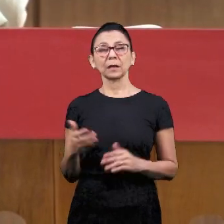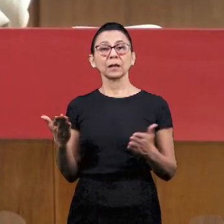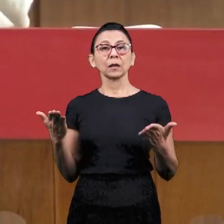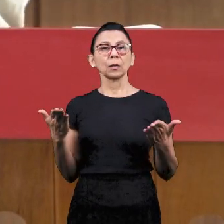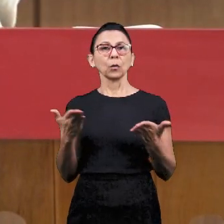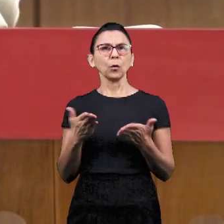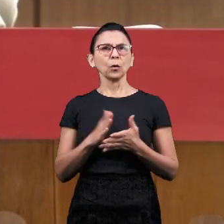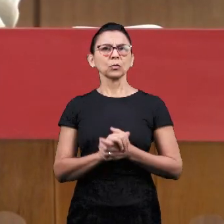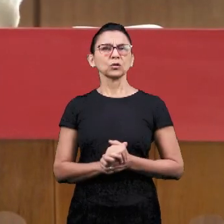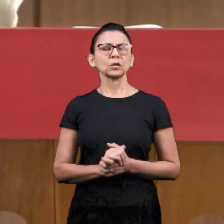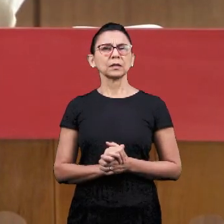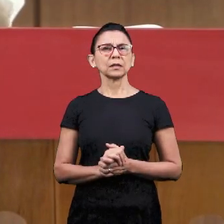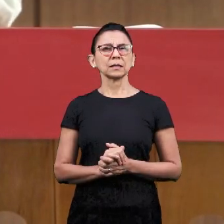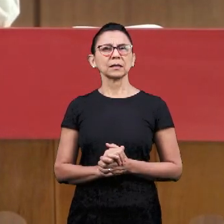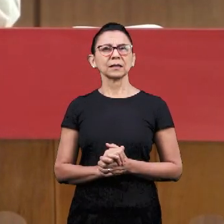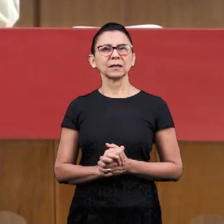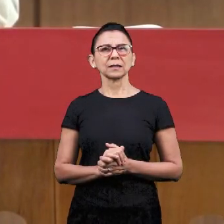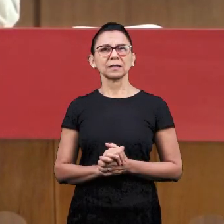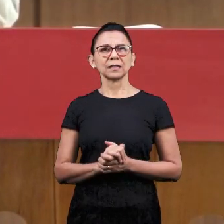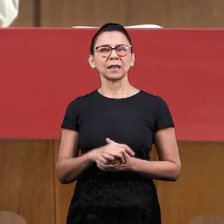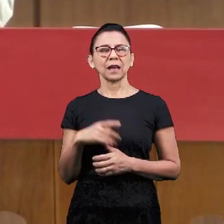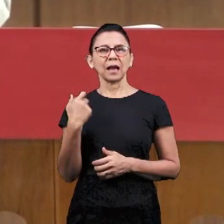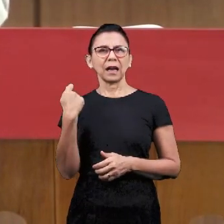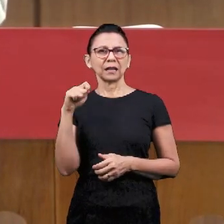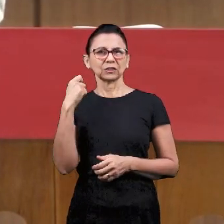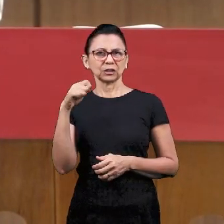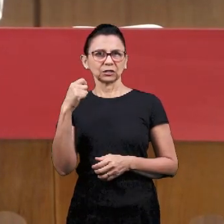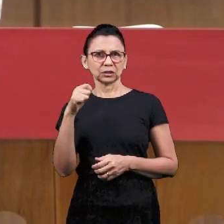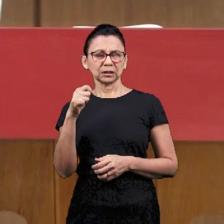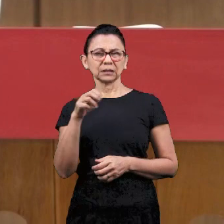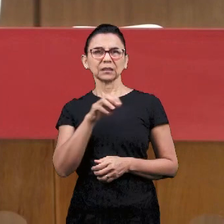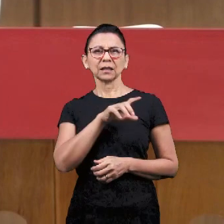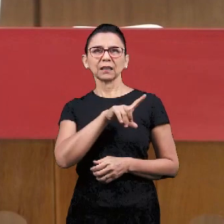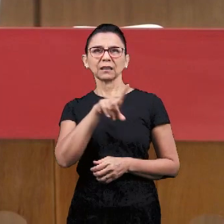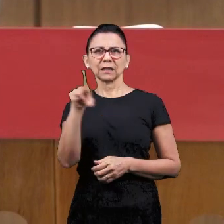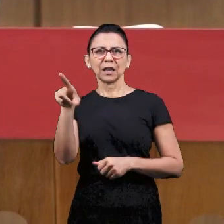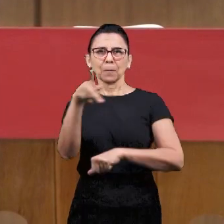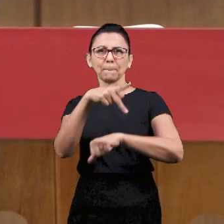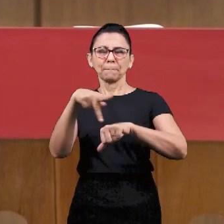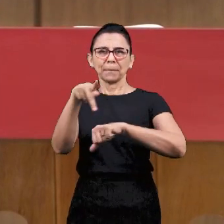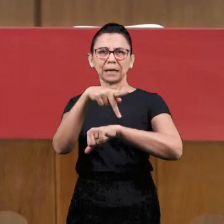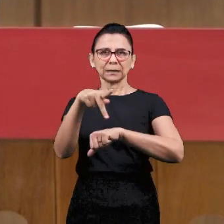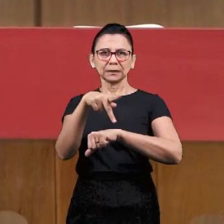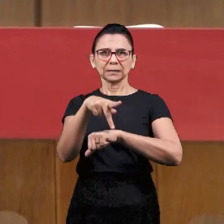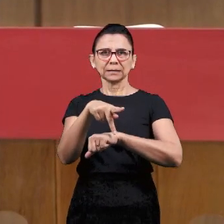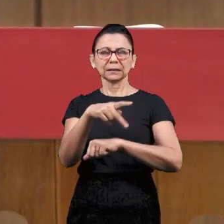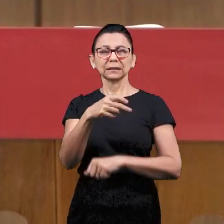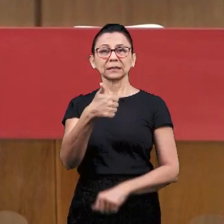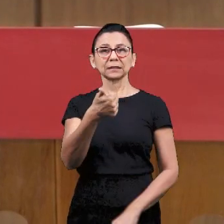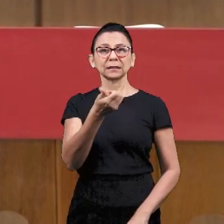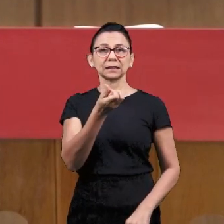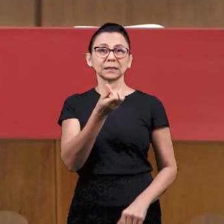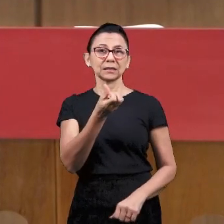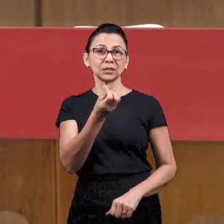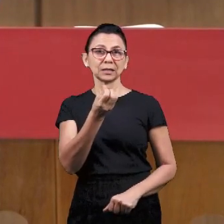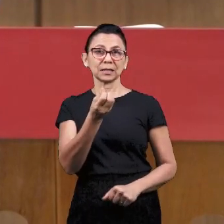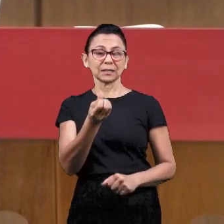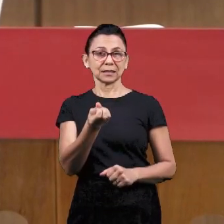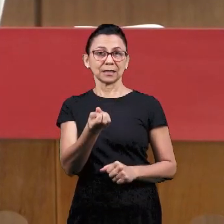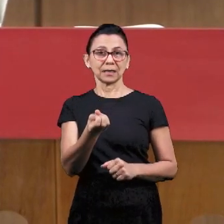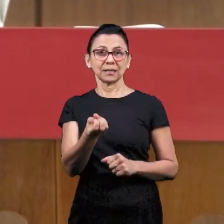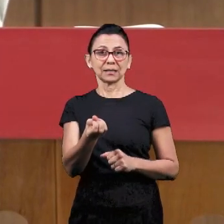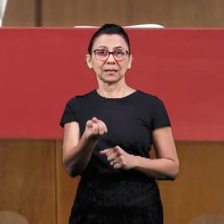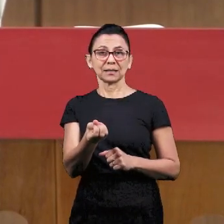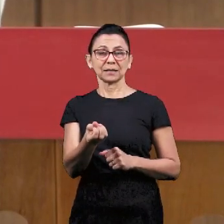l'Argentine, 16. Pasteur Horacio, 16 contributions, ils ont fait 16 participations.